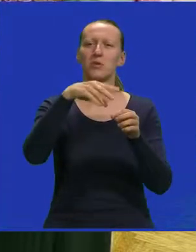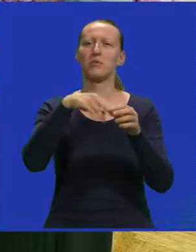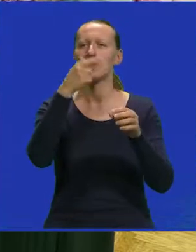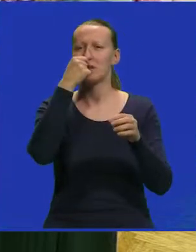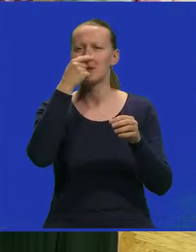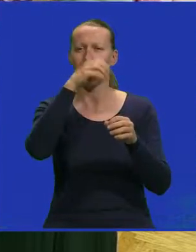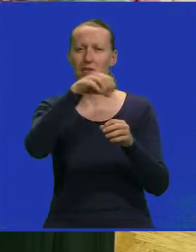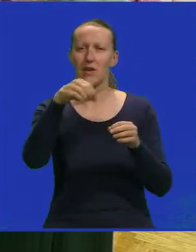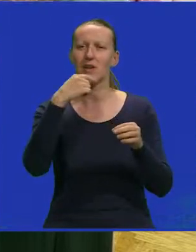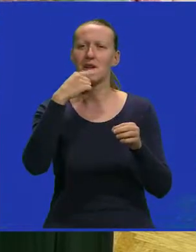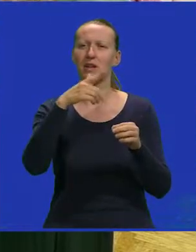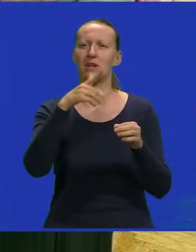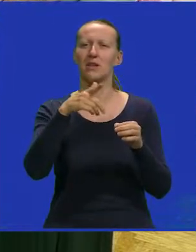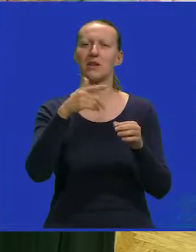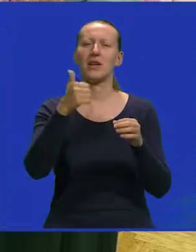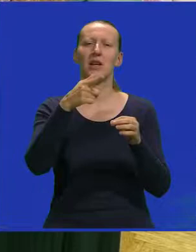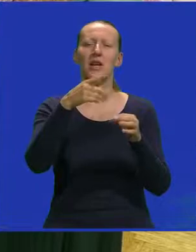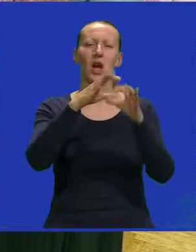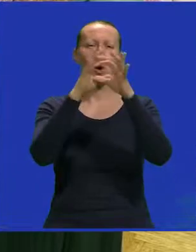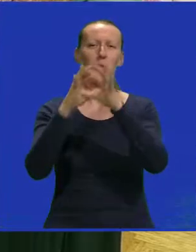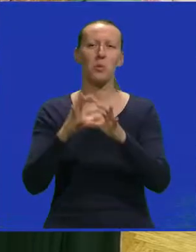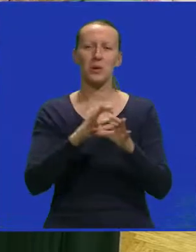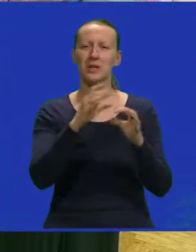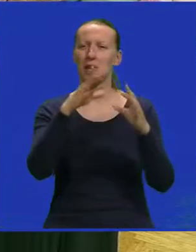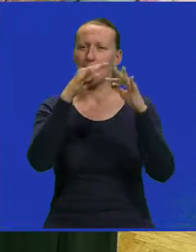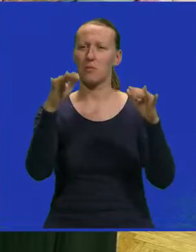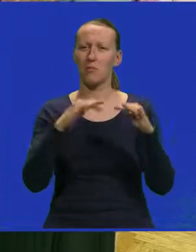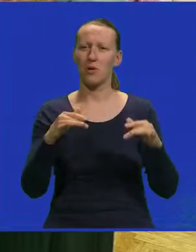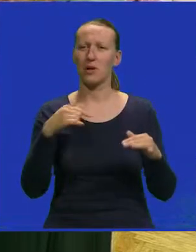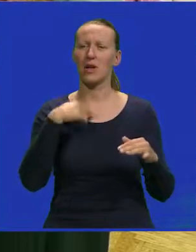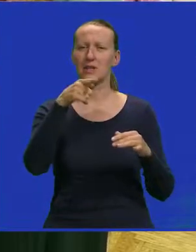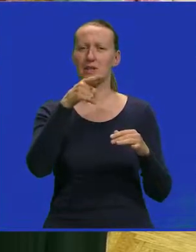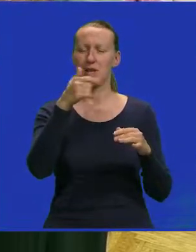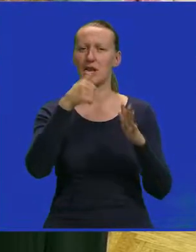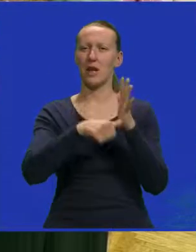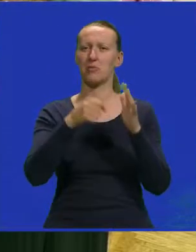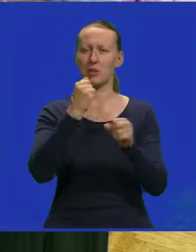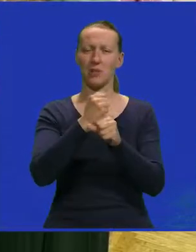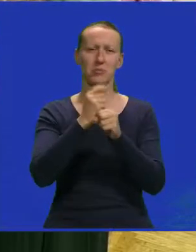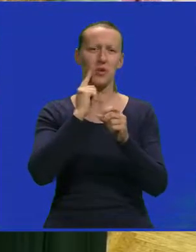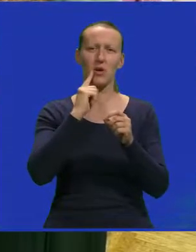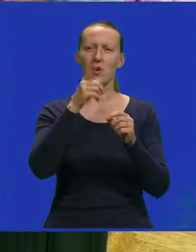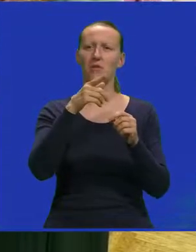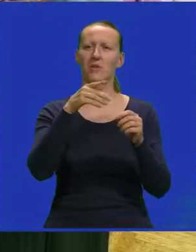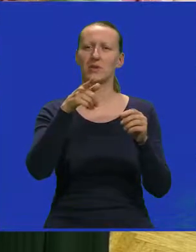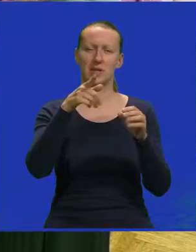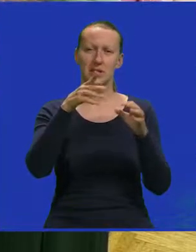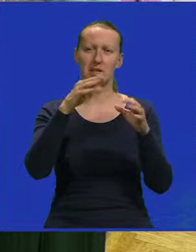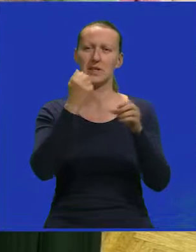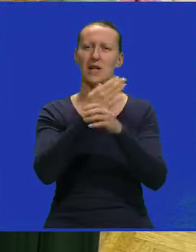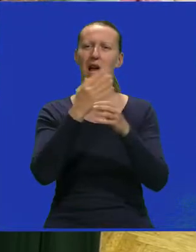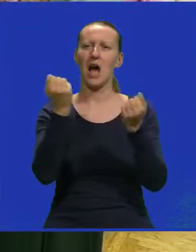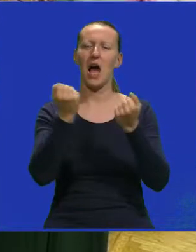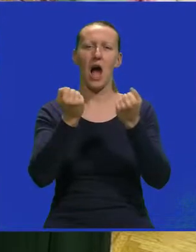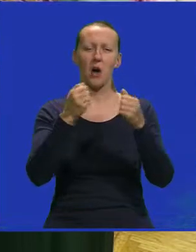salvetu. Napravim ili kuglice za bor. Ili kuglice za bor. Ja sam jednom od njih pokušala napraviti bratiću ove za